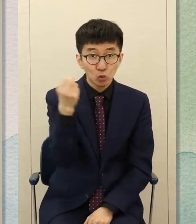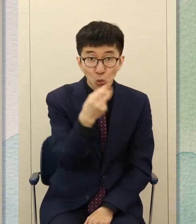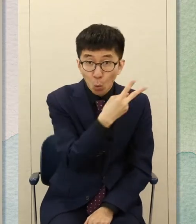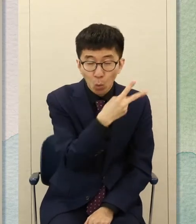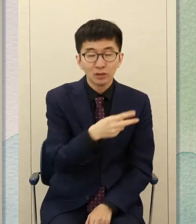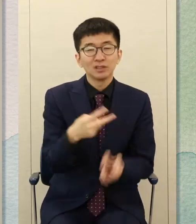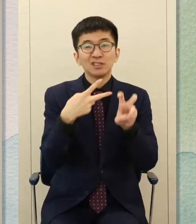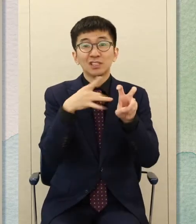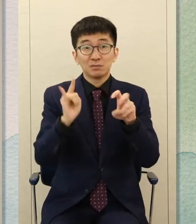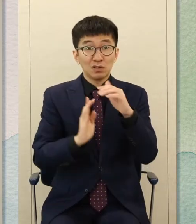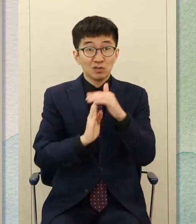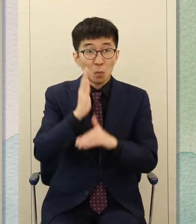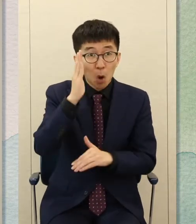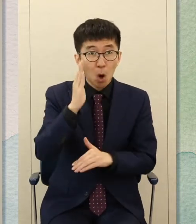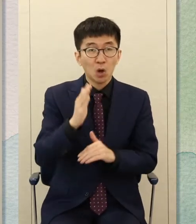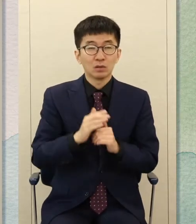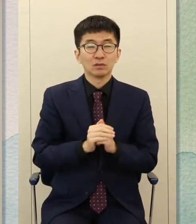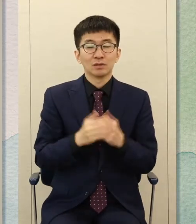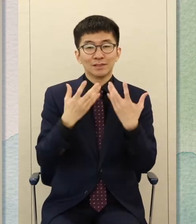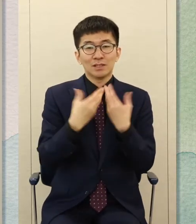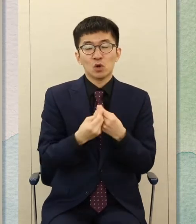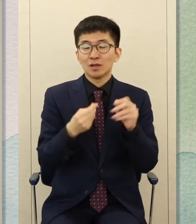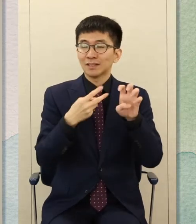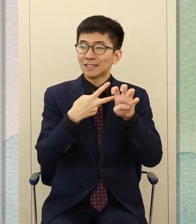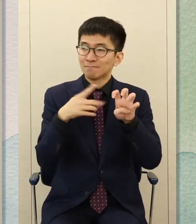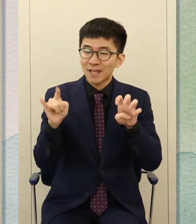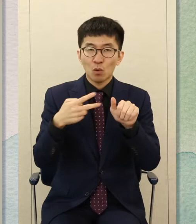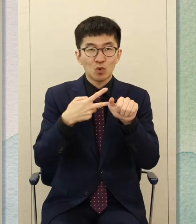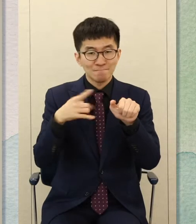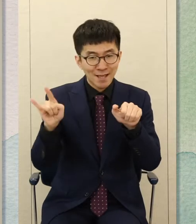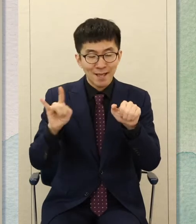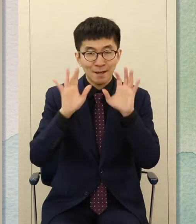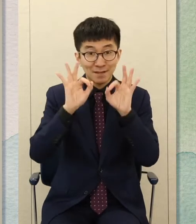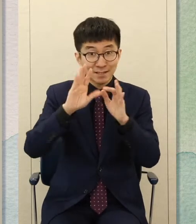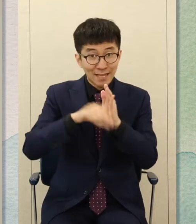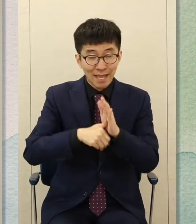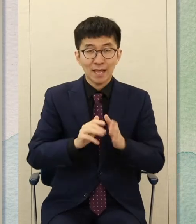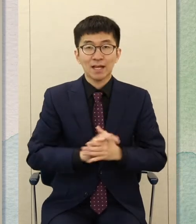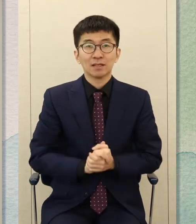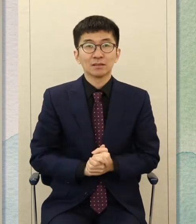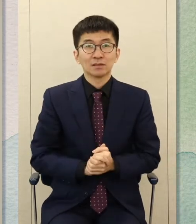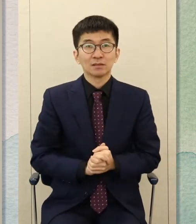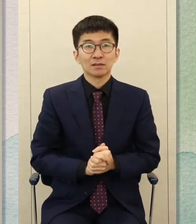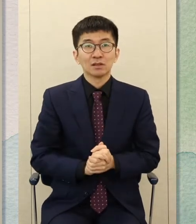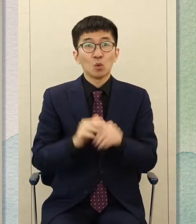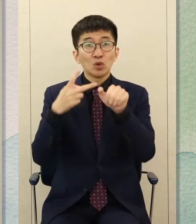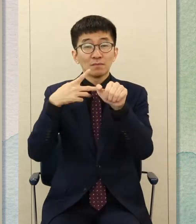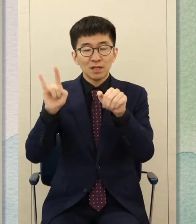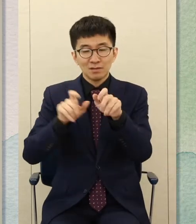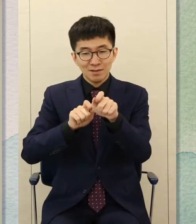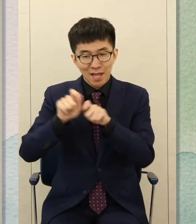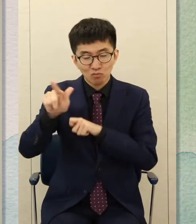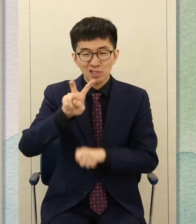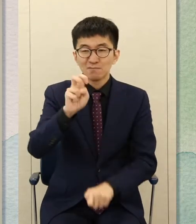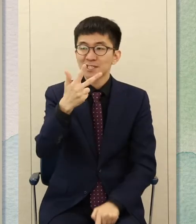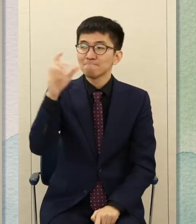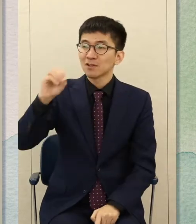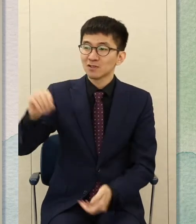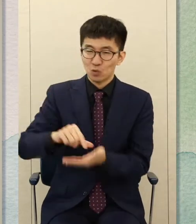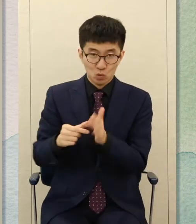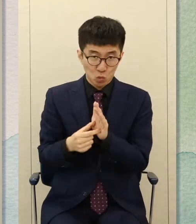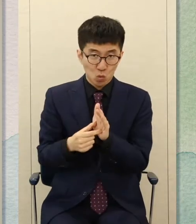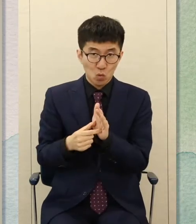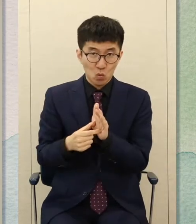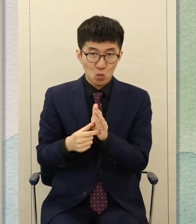되면 완전히 어렵습니다. 40대, 50대 되면 50대는요. 지금 27%밖에 안 돼요. 4명